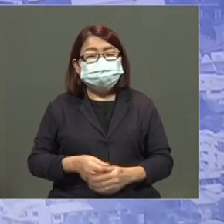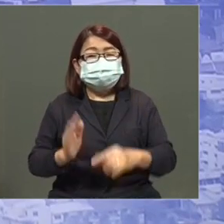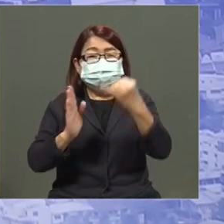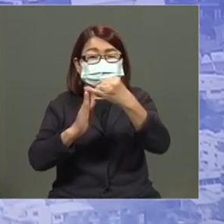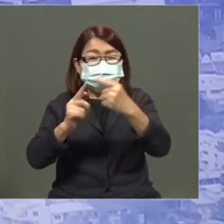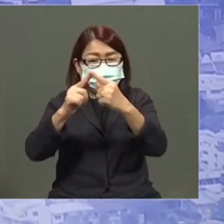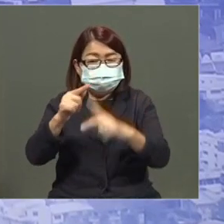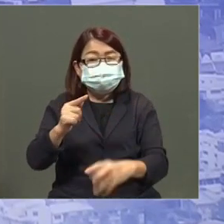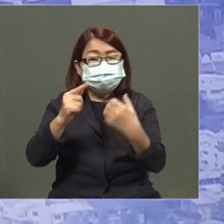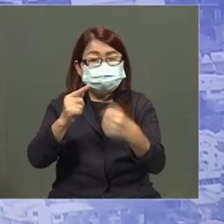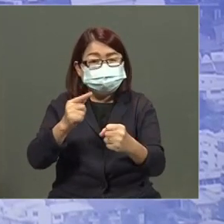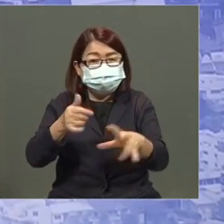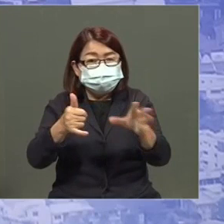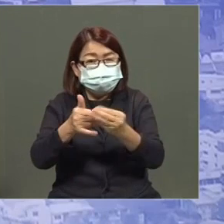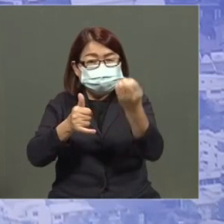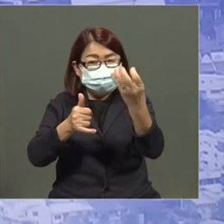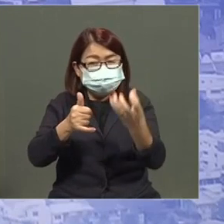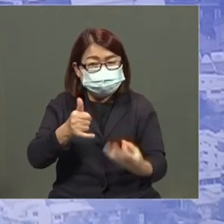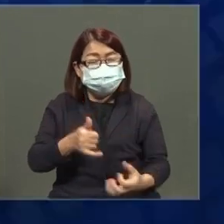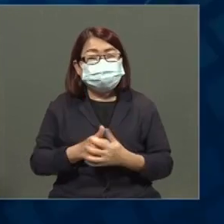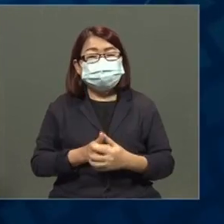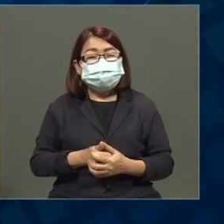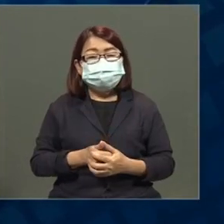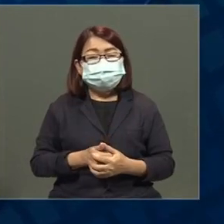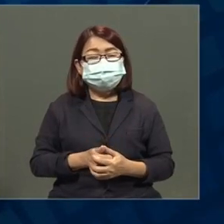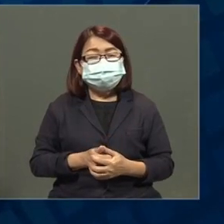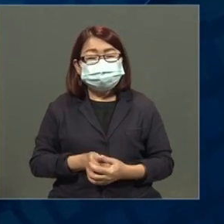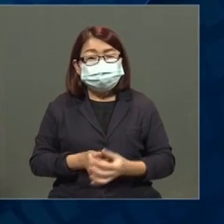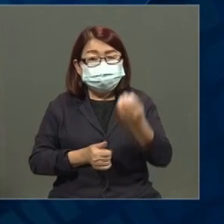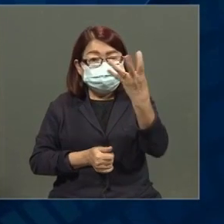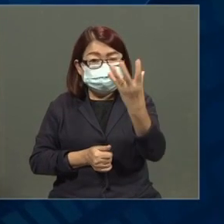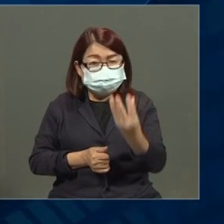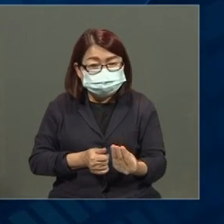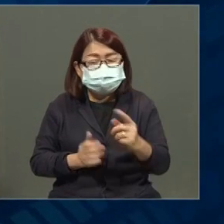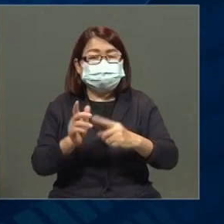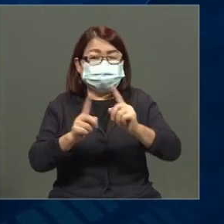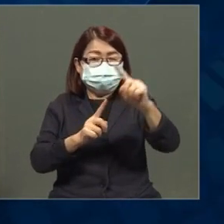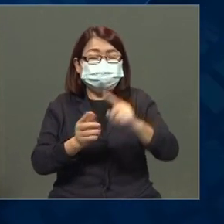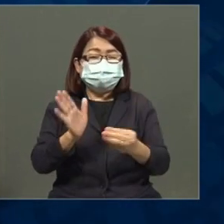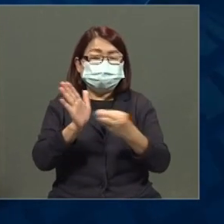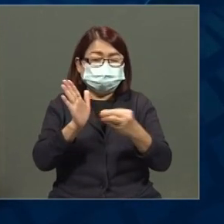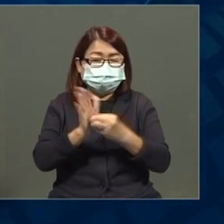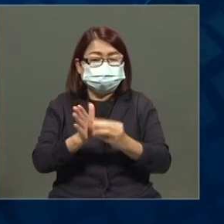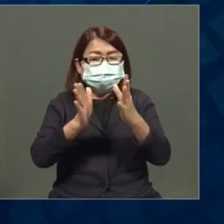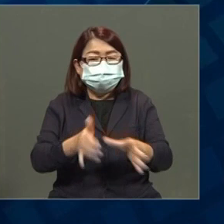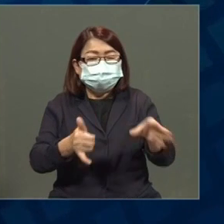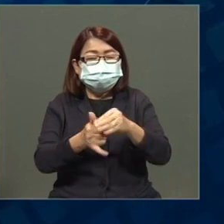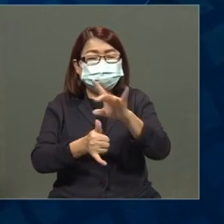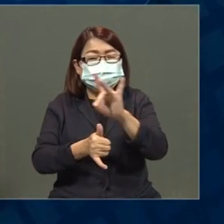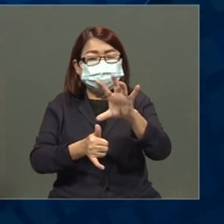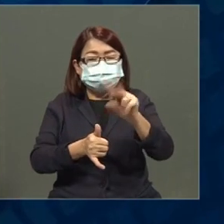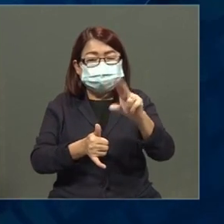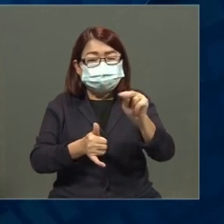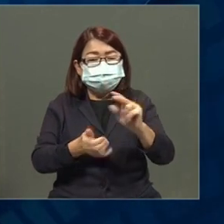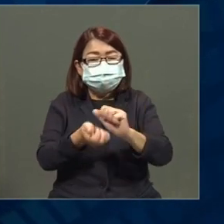ดที่มีรายงานผู้ติดเชื้อสูงสุดสำหรับวันนี้นะคะอันดับแรกกทม830รายปรับเป็น